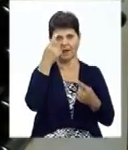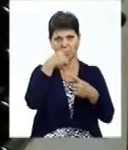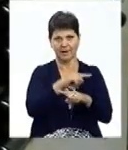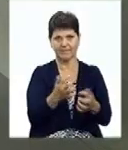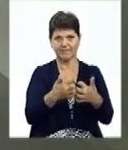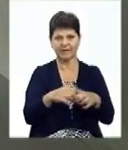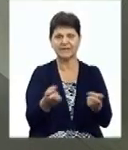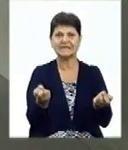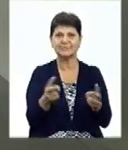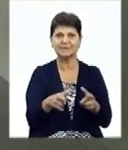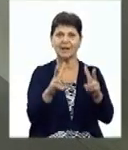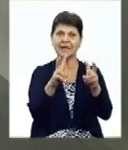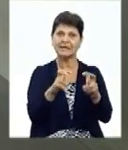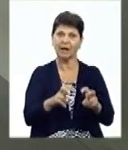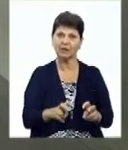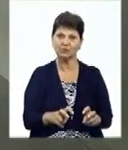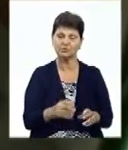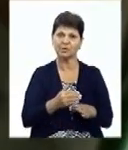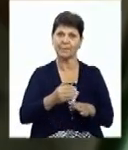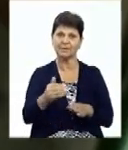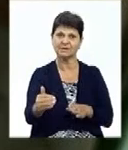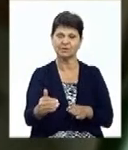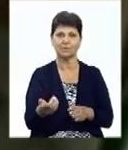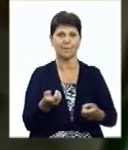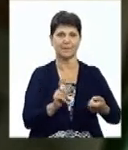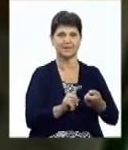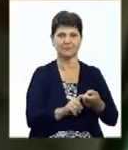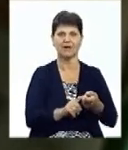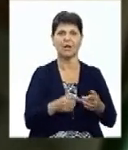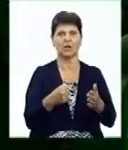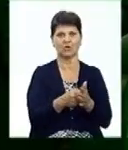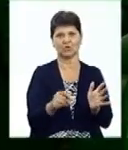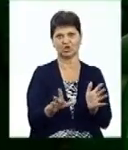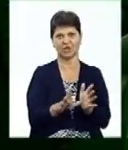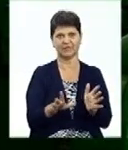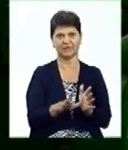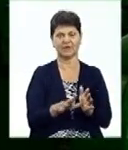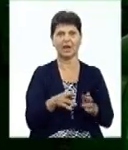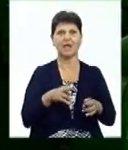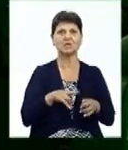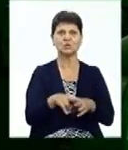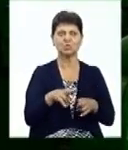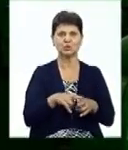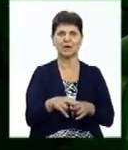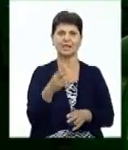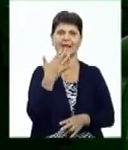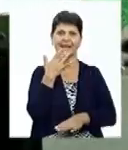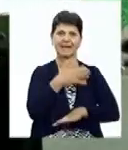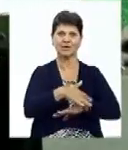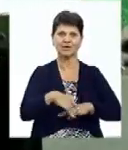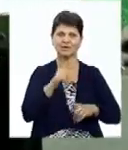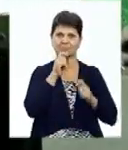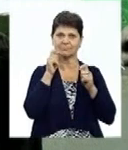має пройти спеціальну діагностику. Після того її під'єднають до живлення. Слюсарну справу на іноземних презентах